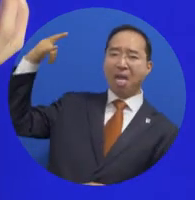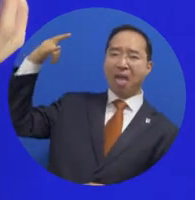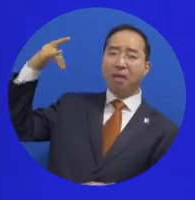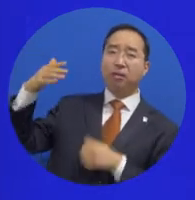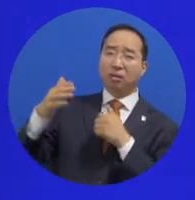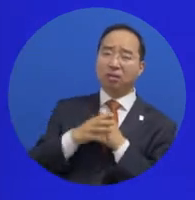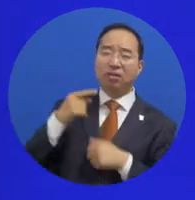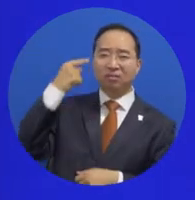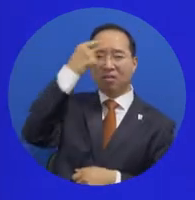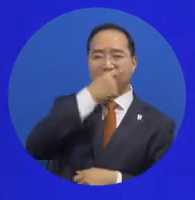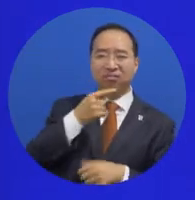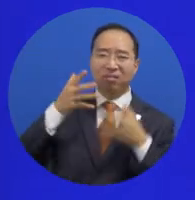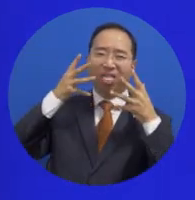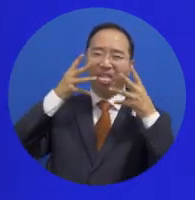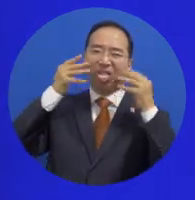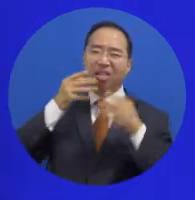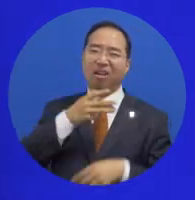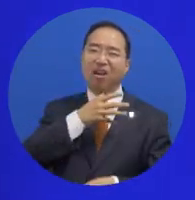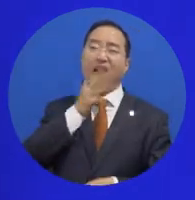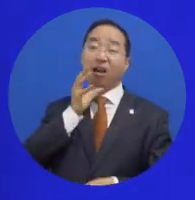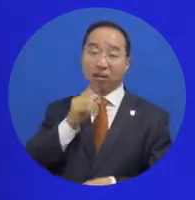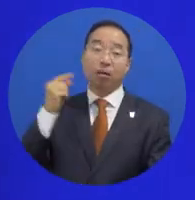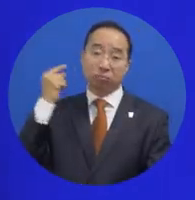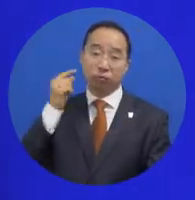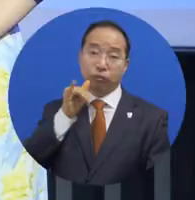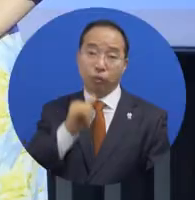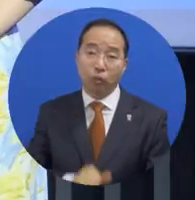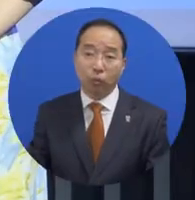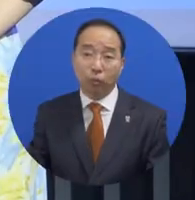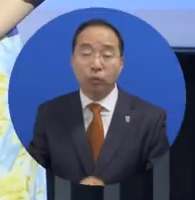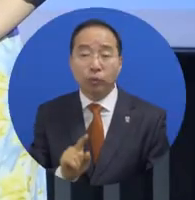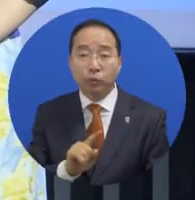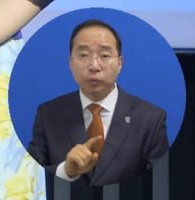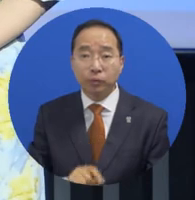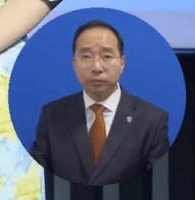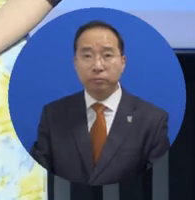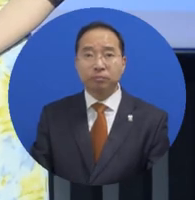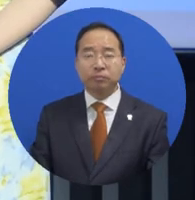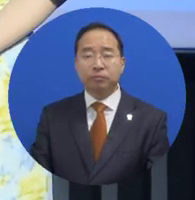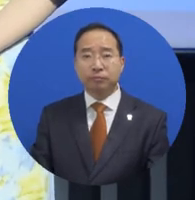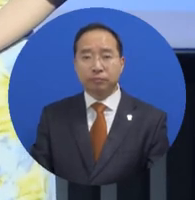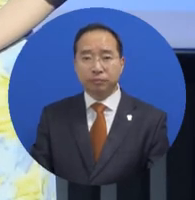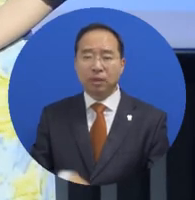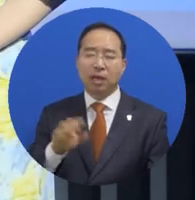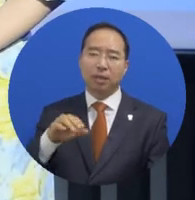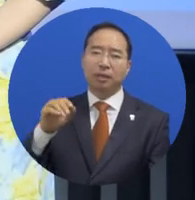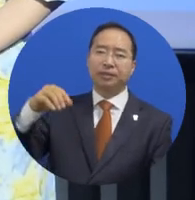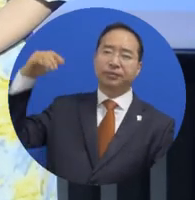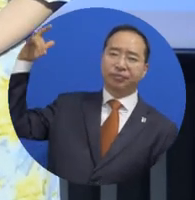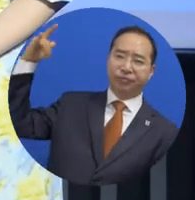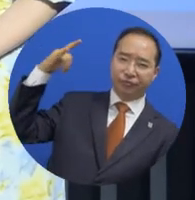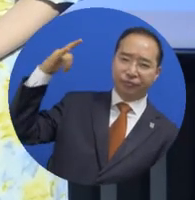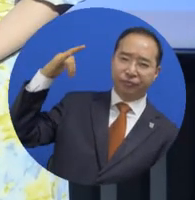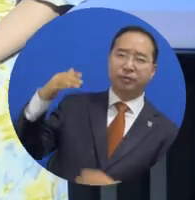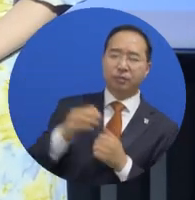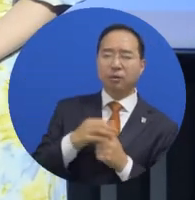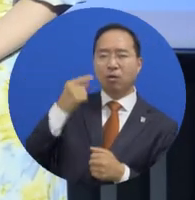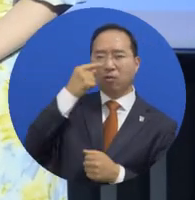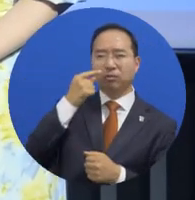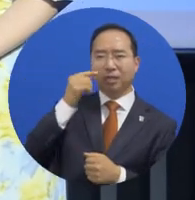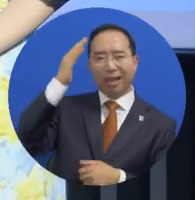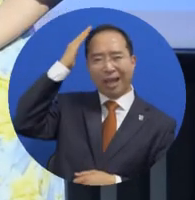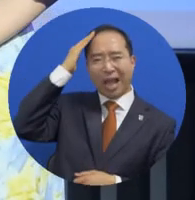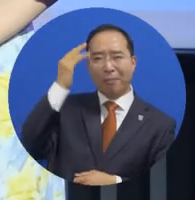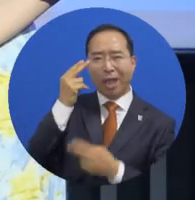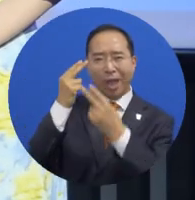빨리 늙는다. 이런 얘기 있거든요. 어떻게 생각하시나요? 물론 어떤 자외선을 쬐면서 운동을 하기 때문에 잡티도 생기고